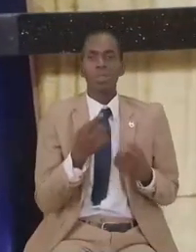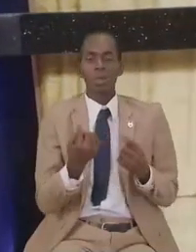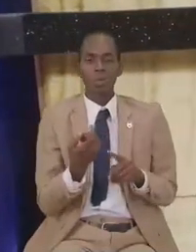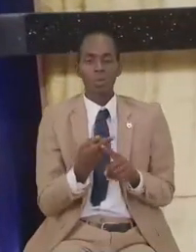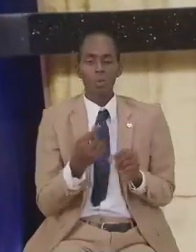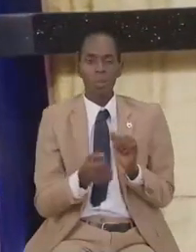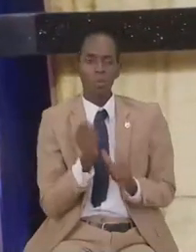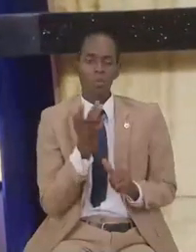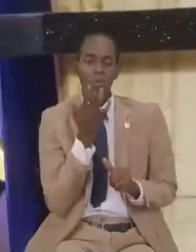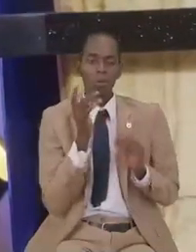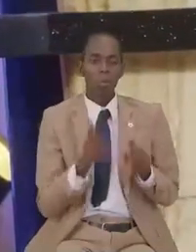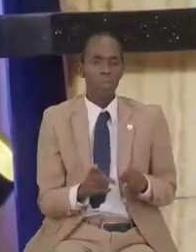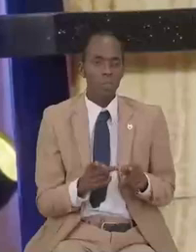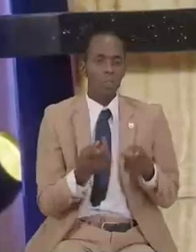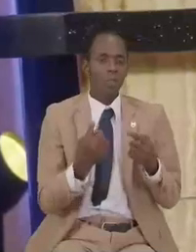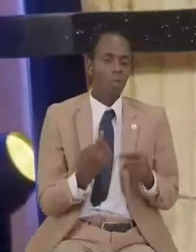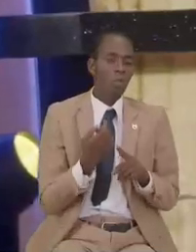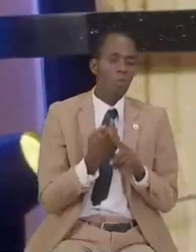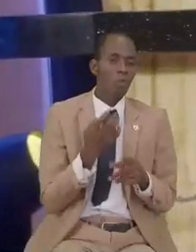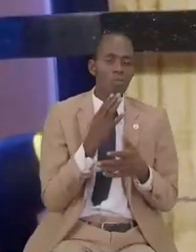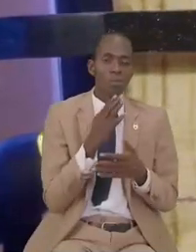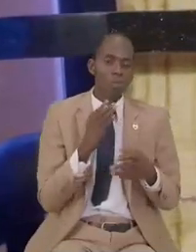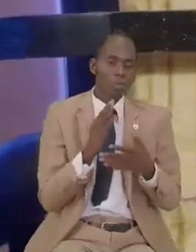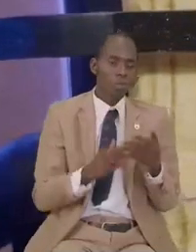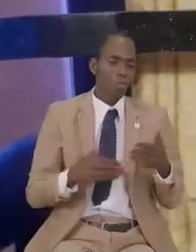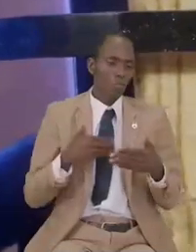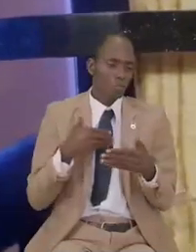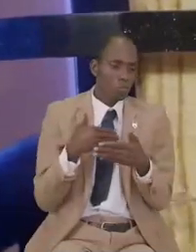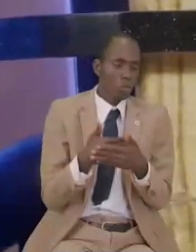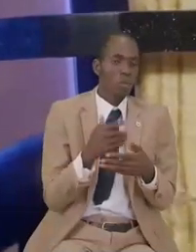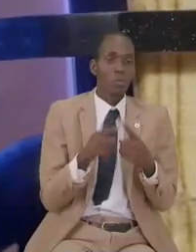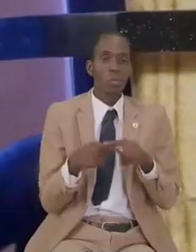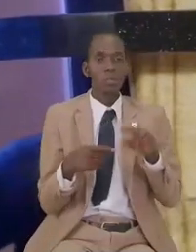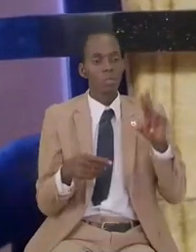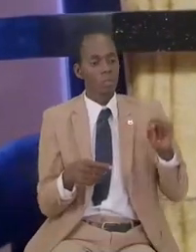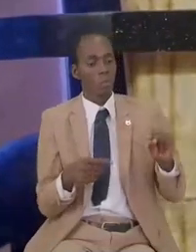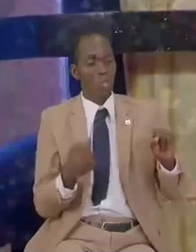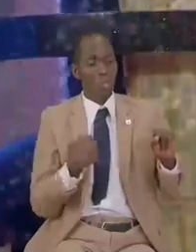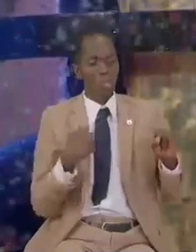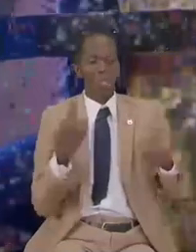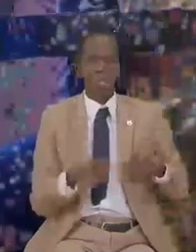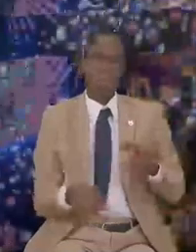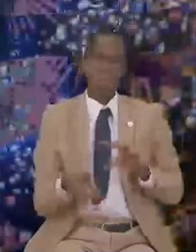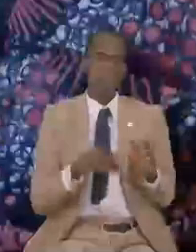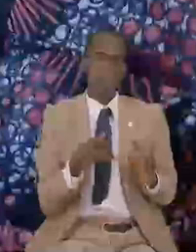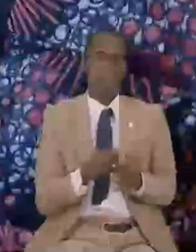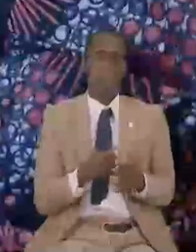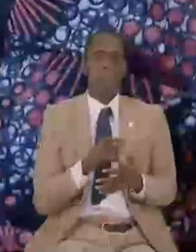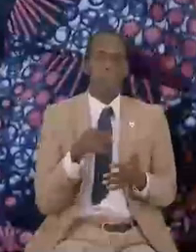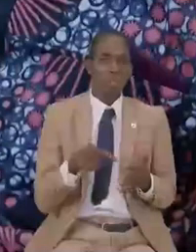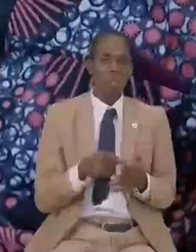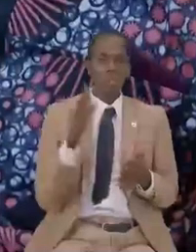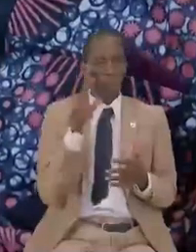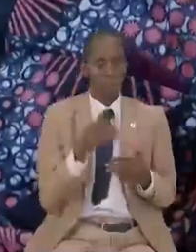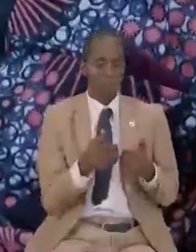l'iniquité venant d'un intime, quelqu'un ami intime. Non, je ne peux pas faire ceci. Ceci va nous